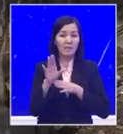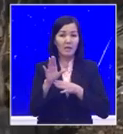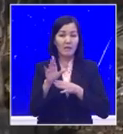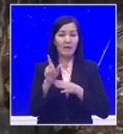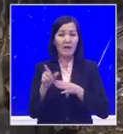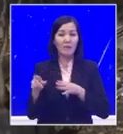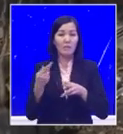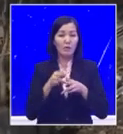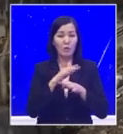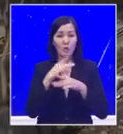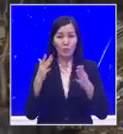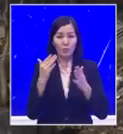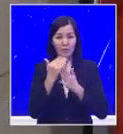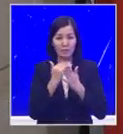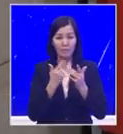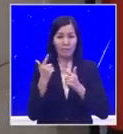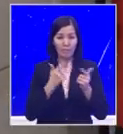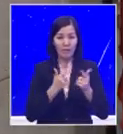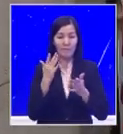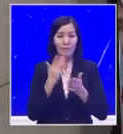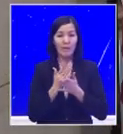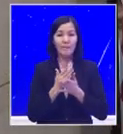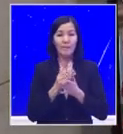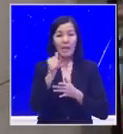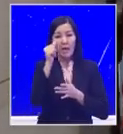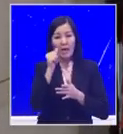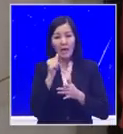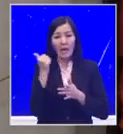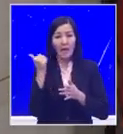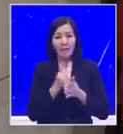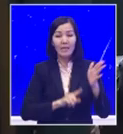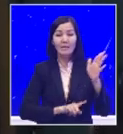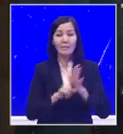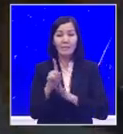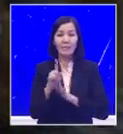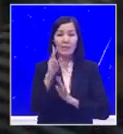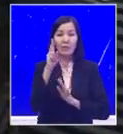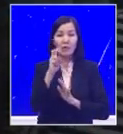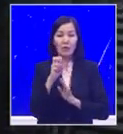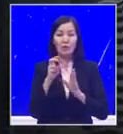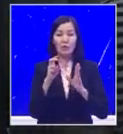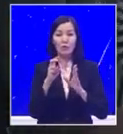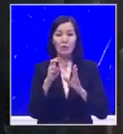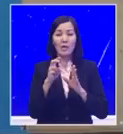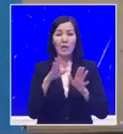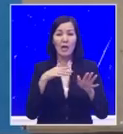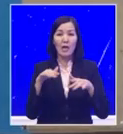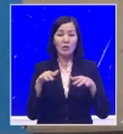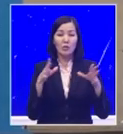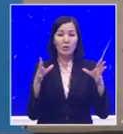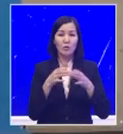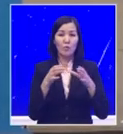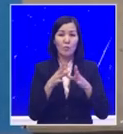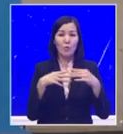азаматтар да біздің қазір тізімдерін жасап жатырмыз. Осы аптаның басынан бүгінге дейін жетісу еріктілері 200-ге тарта әлеуметтік әлжуаз отбасына